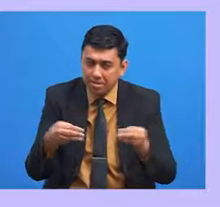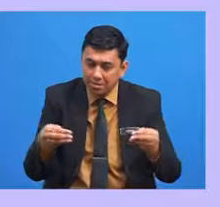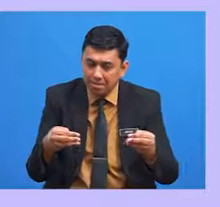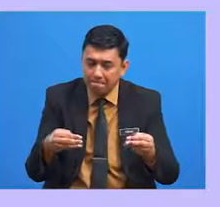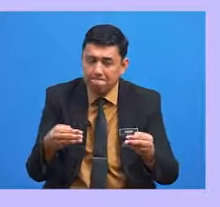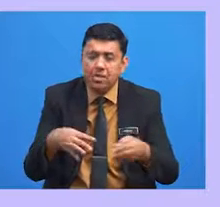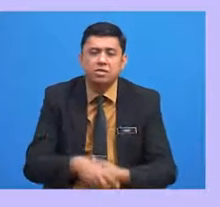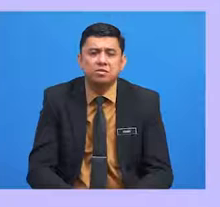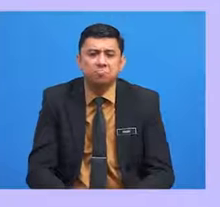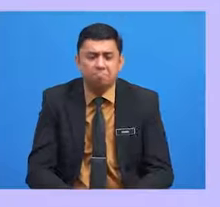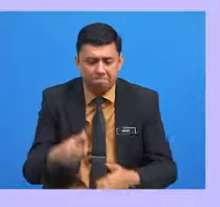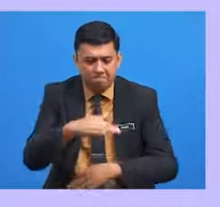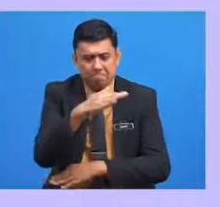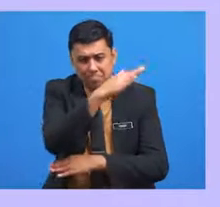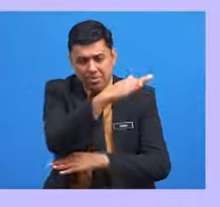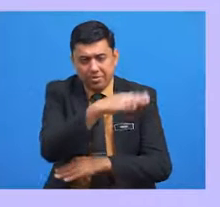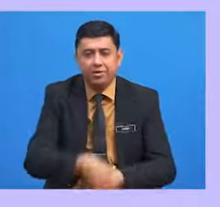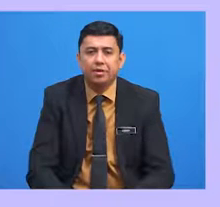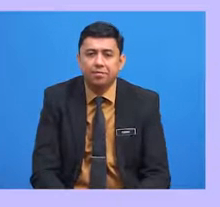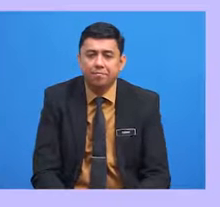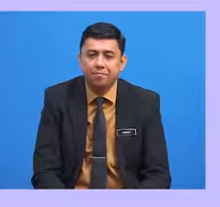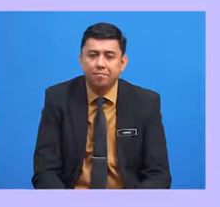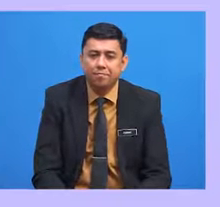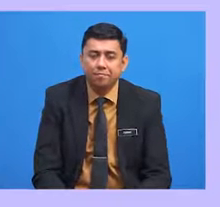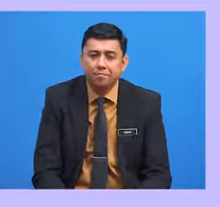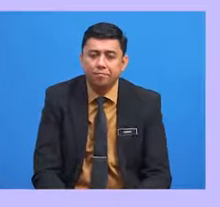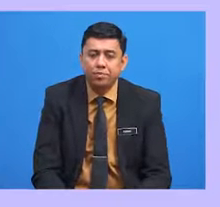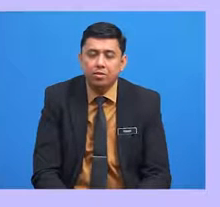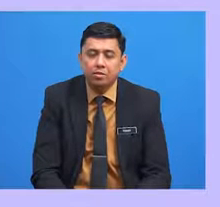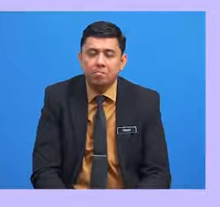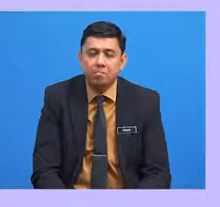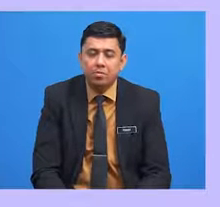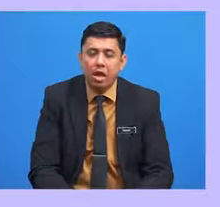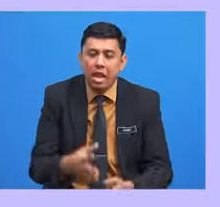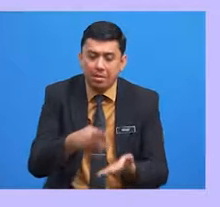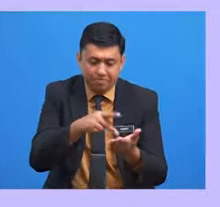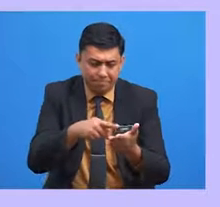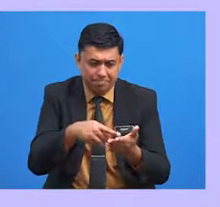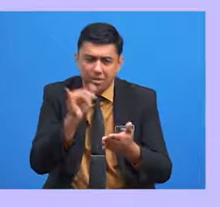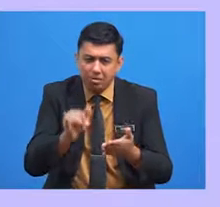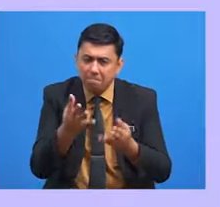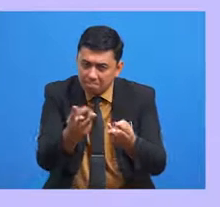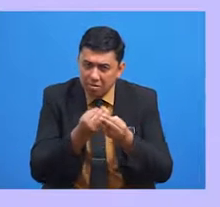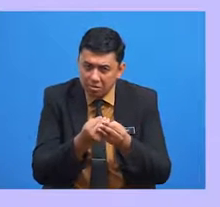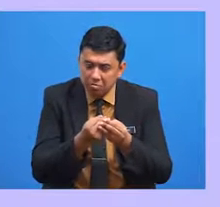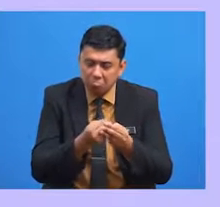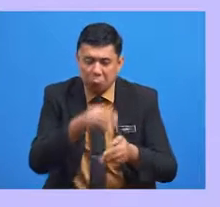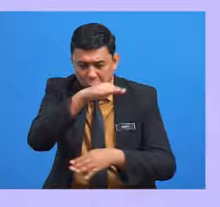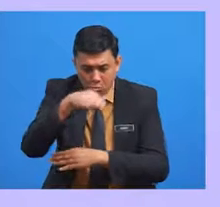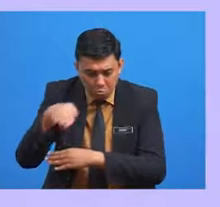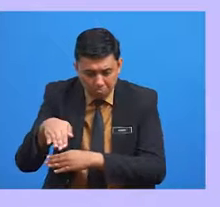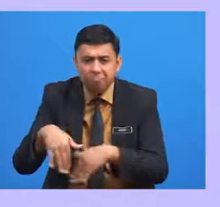RM5 ke RM6. Dan kuantiti diminta menurun daripada 20 kg kepada 18